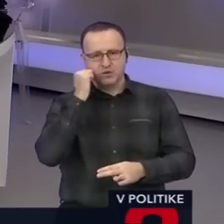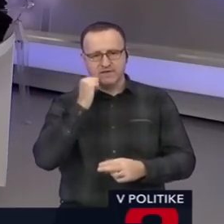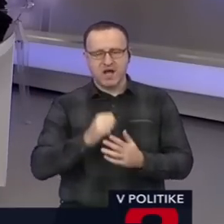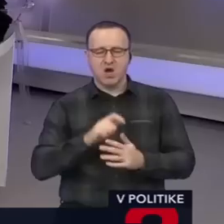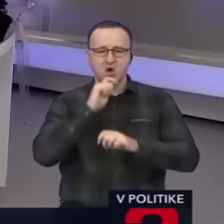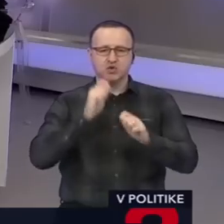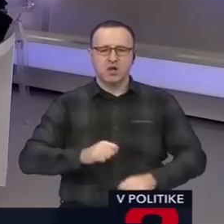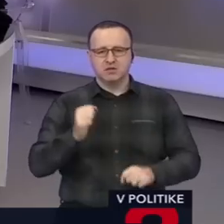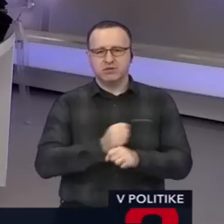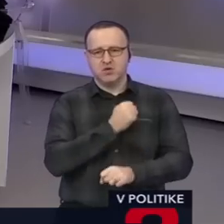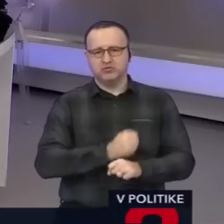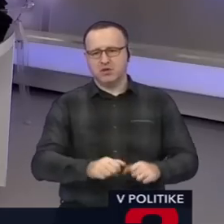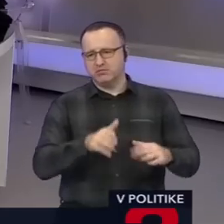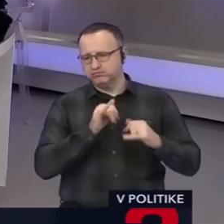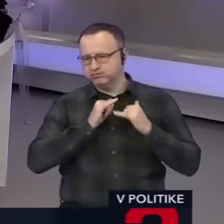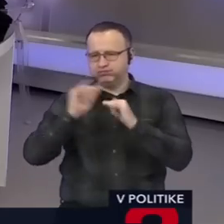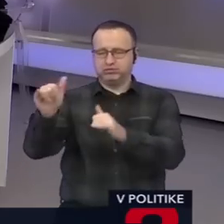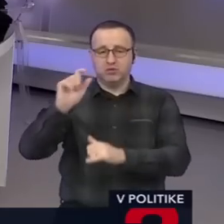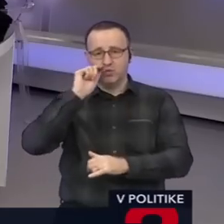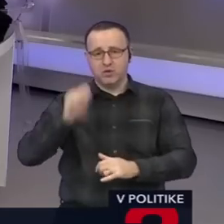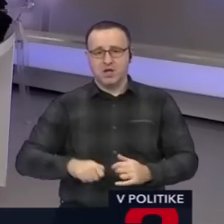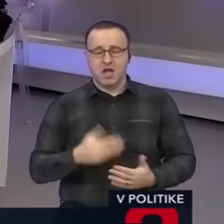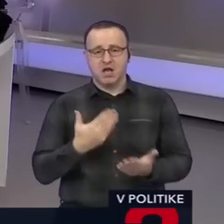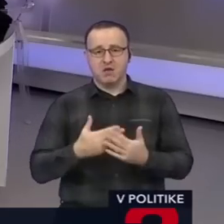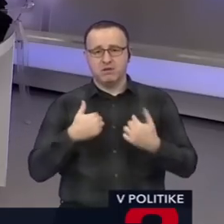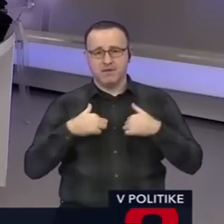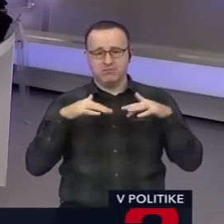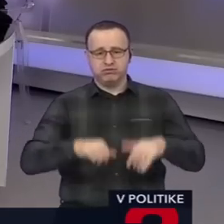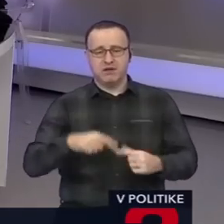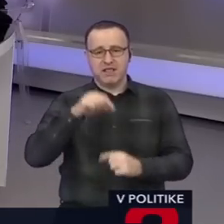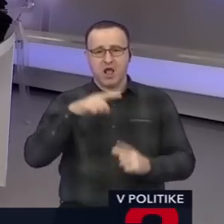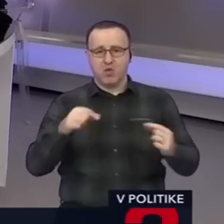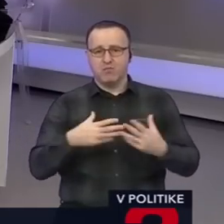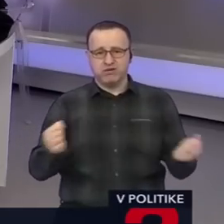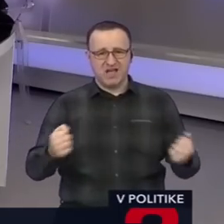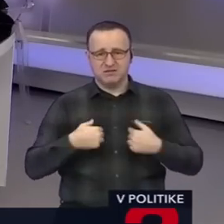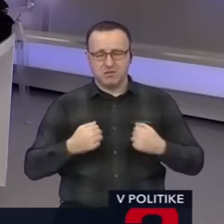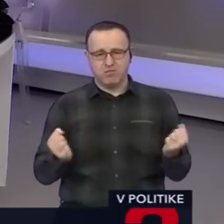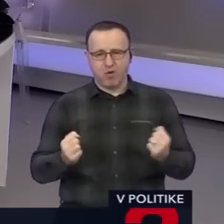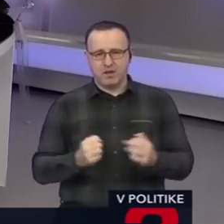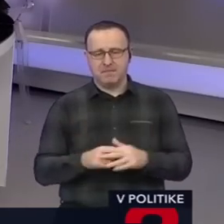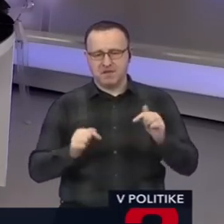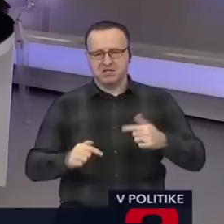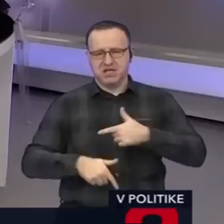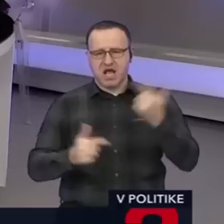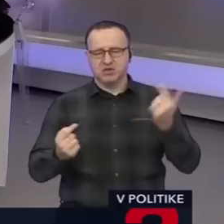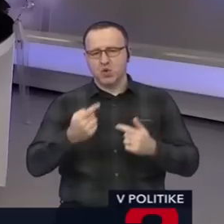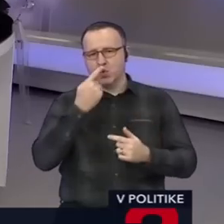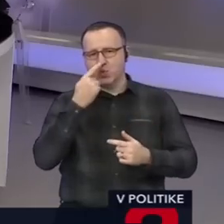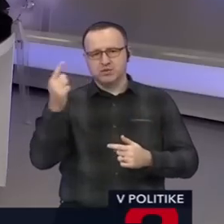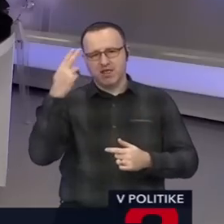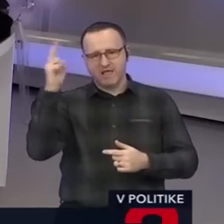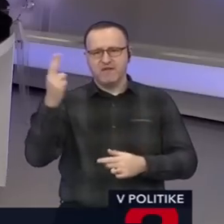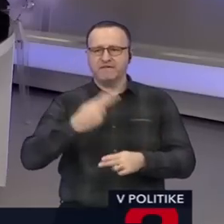a bezdôvodne napadnúť Ukrajinu. A keby sme neboli v NATO, tak sa oveľa viac bojím. Ale dnes je to úplne zrejmé, že Rusi sa nedokážu vysporiadať ani len s